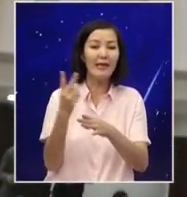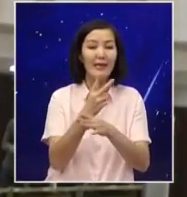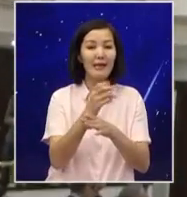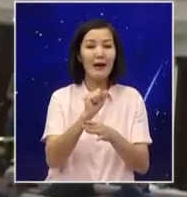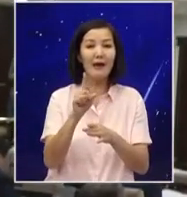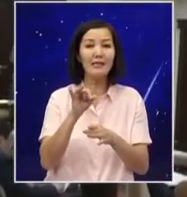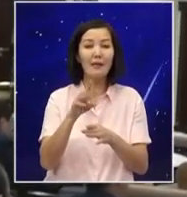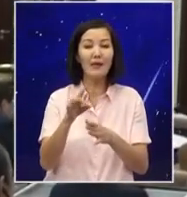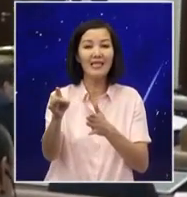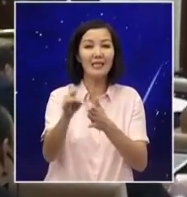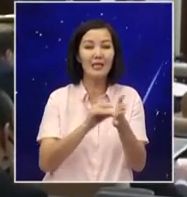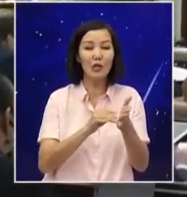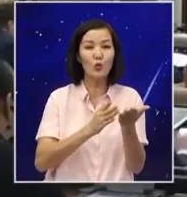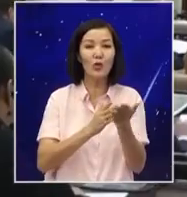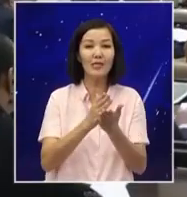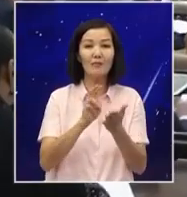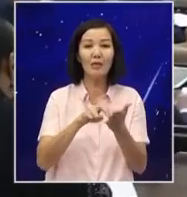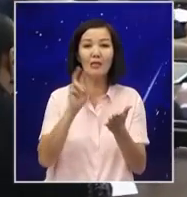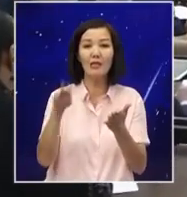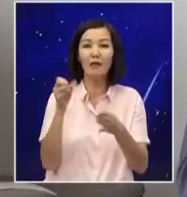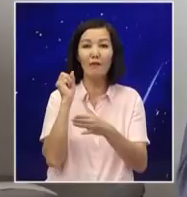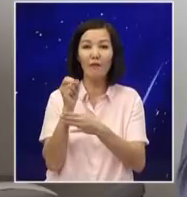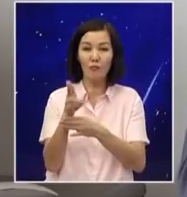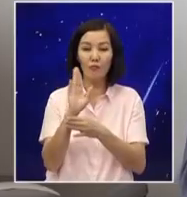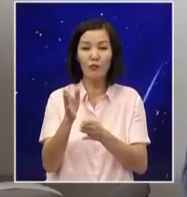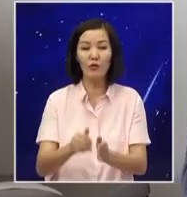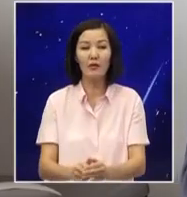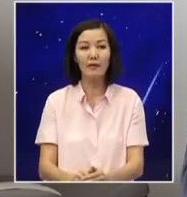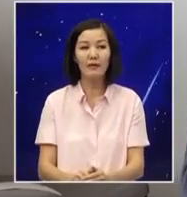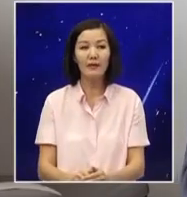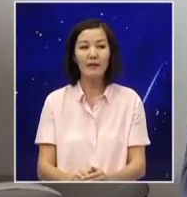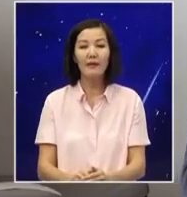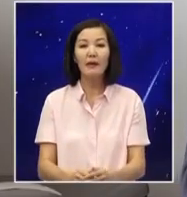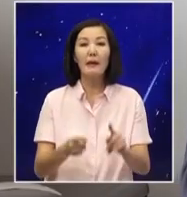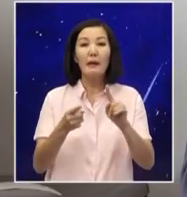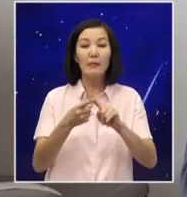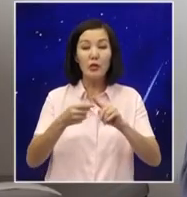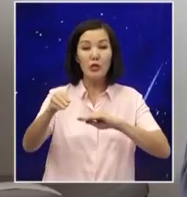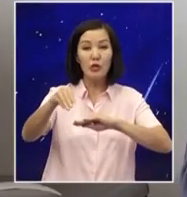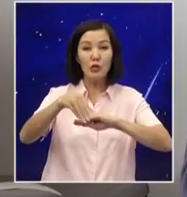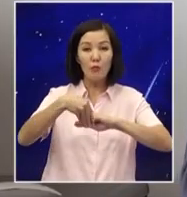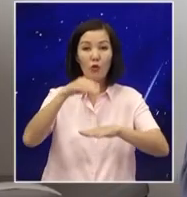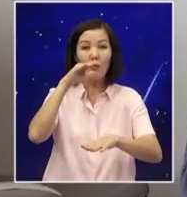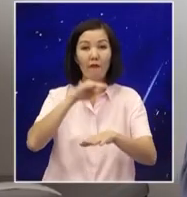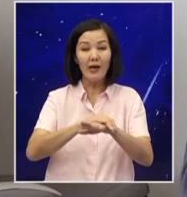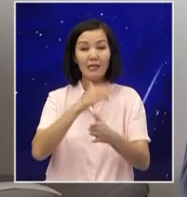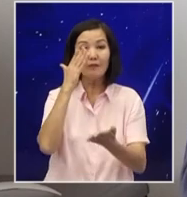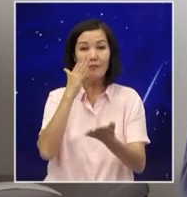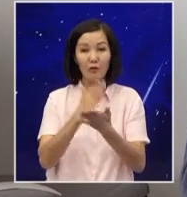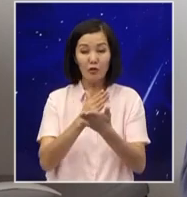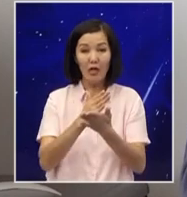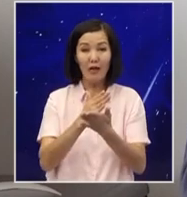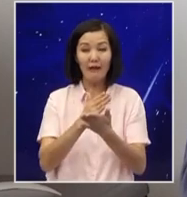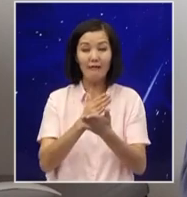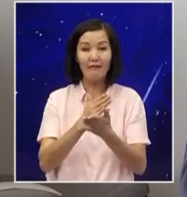жағдайда бірден қызметтен босатылатынын жеткізді. Ең біріншісі мынау жемқорлық фактісімен әрекетімен ұсталған